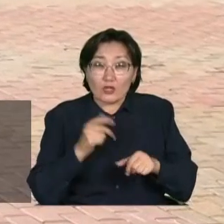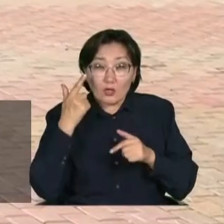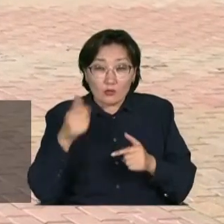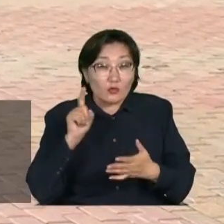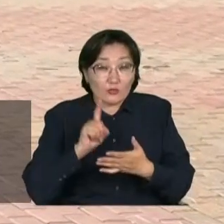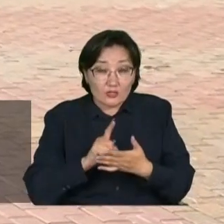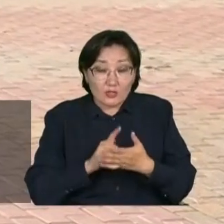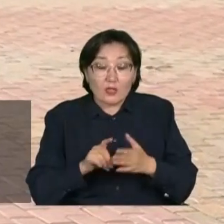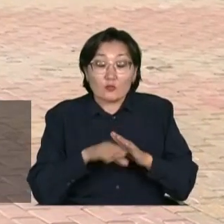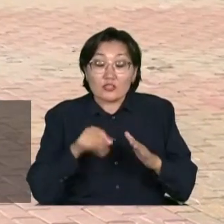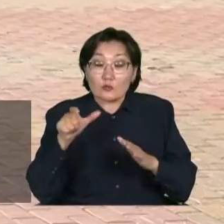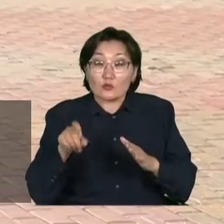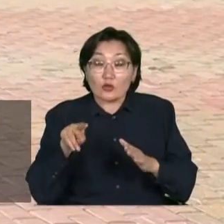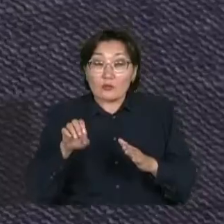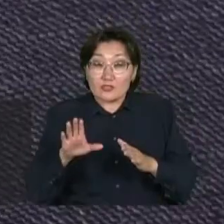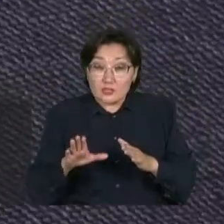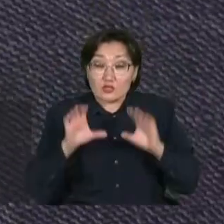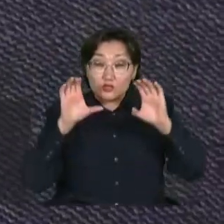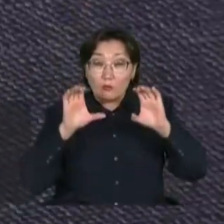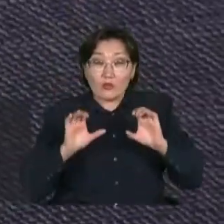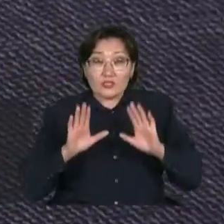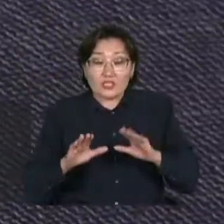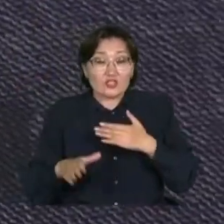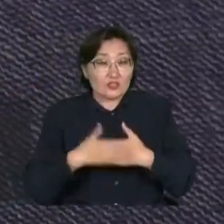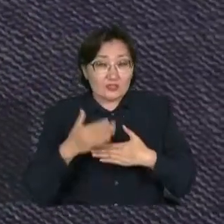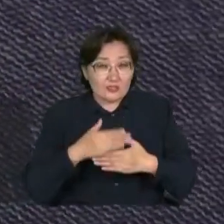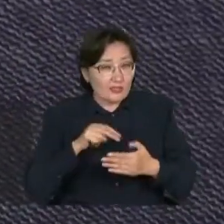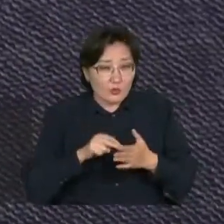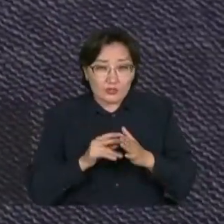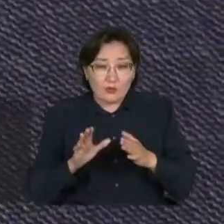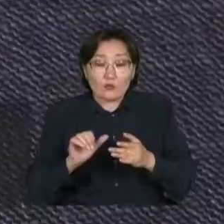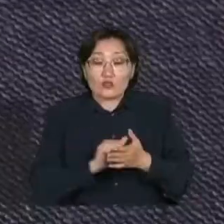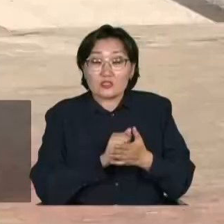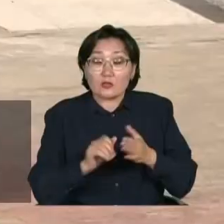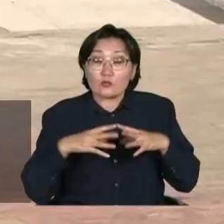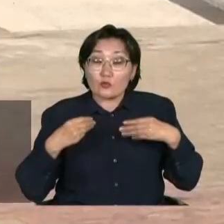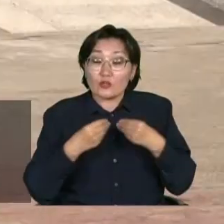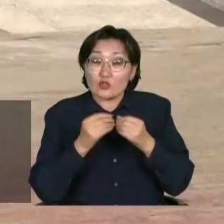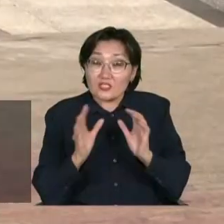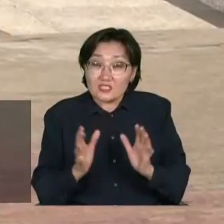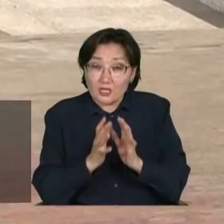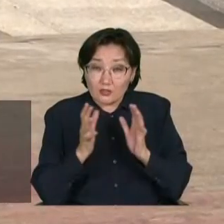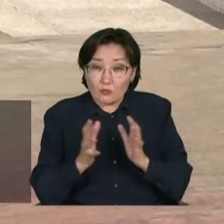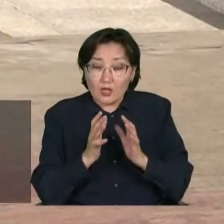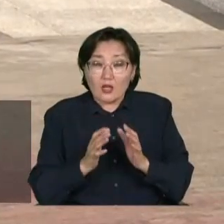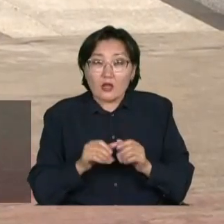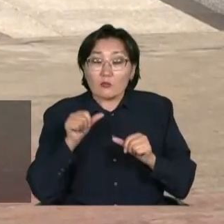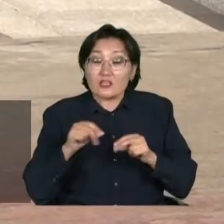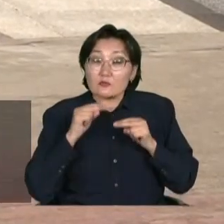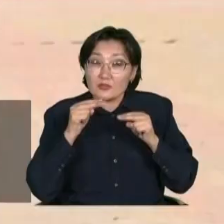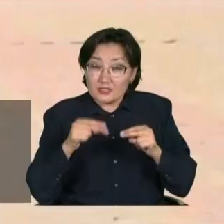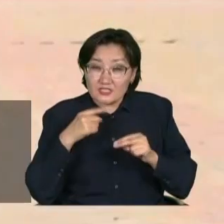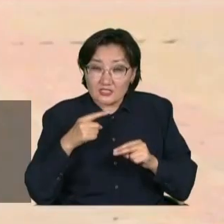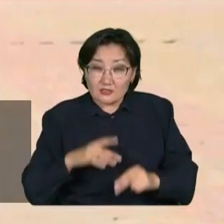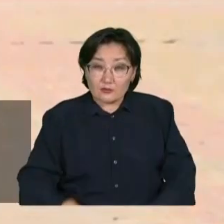міндетті. Сенатор Амангелді Толамисов заң тек жазалауды көздемейді. Құжатта отбасын сақтап қалуға да басындық берілген